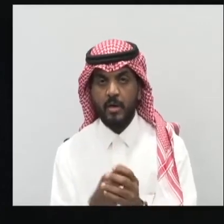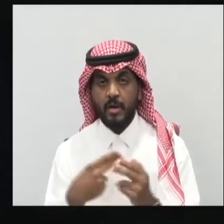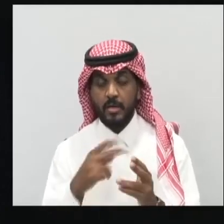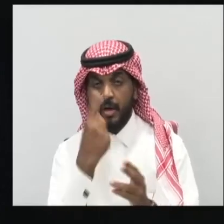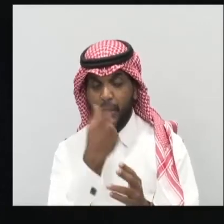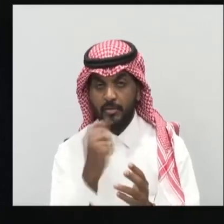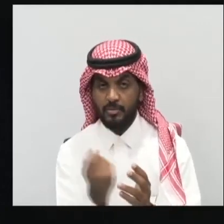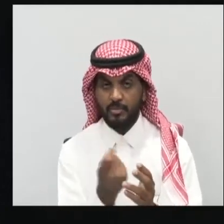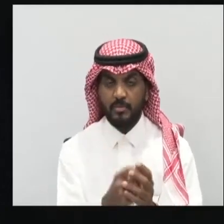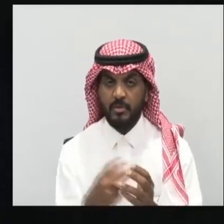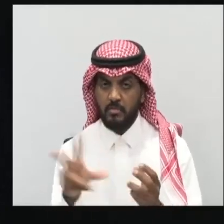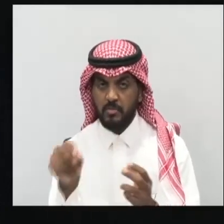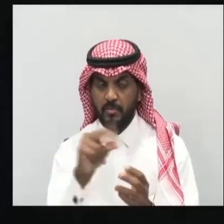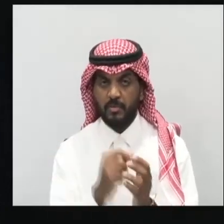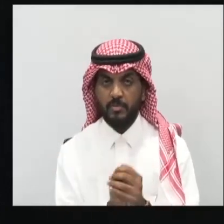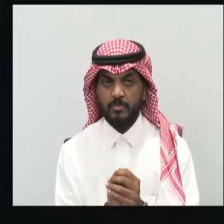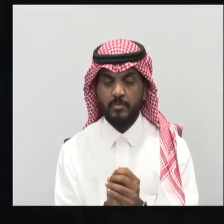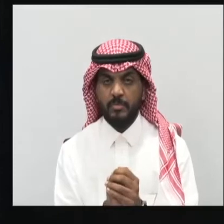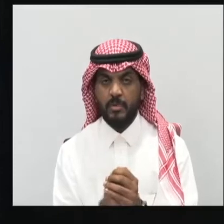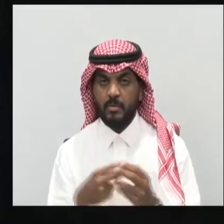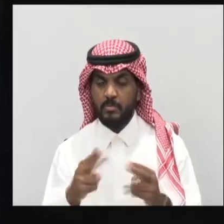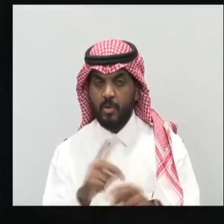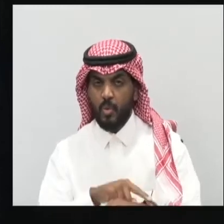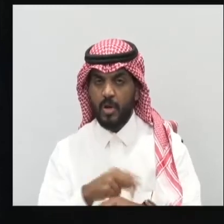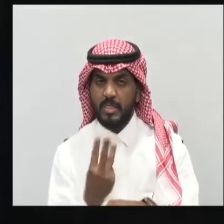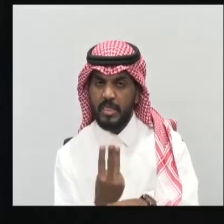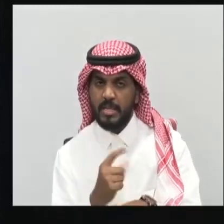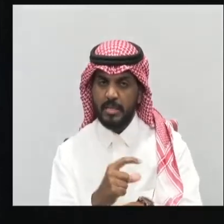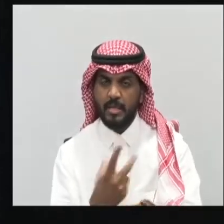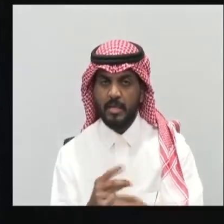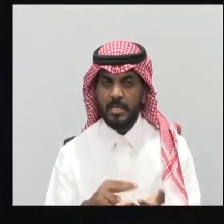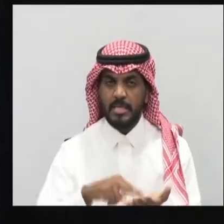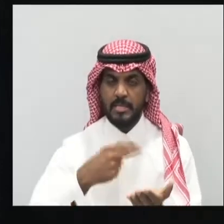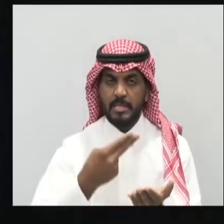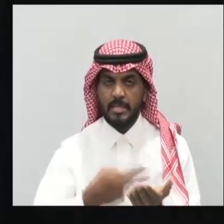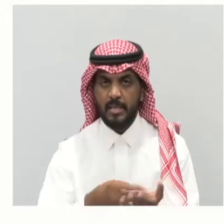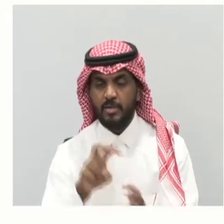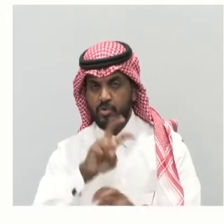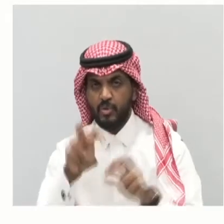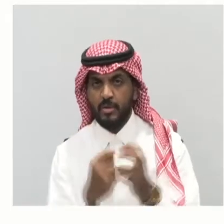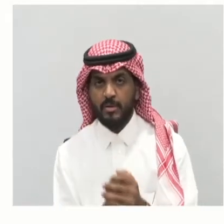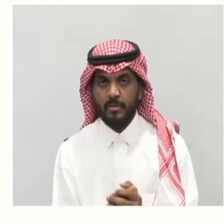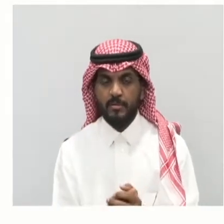جميل كجمالكم. يبدأ الوقت 3 دقائق يا صغاري، بعد ذلك ننتقل إلى السؤال الذي يليه.